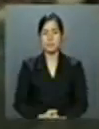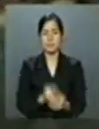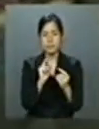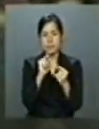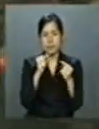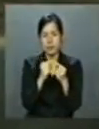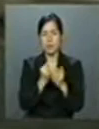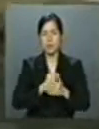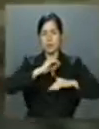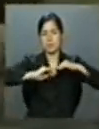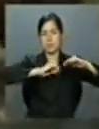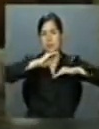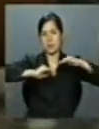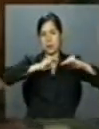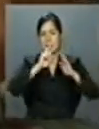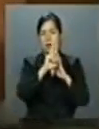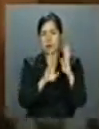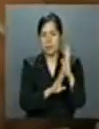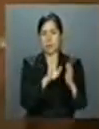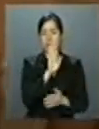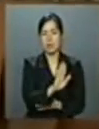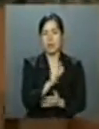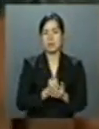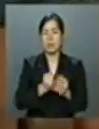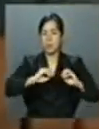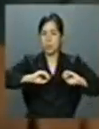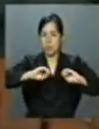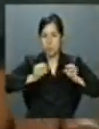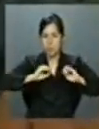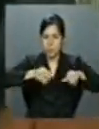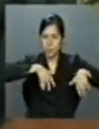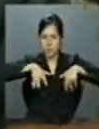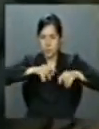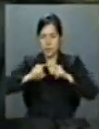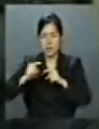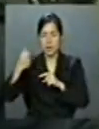ให้เป็นไปอย่างมีคุณภาพควบคู่ไปกับการกำหนดด้านเทคนิคและอุปกรณ์